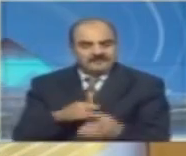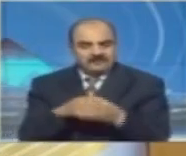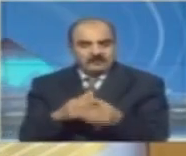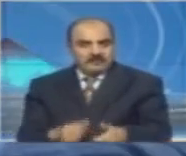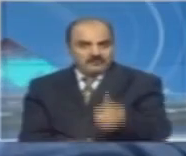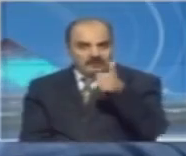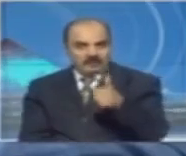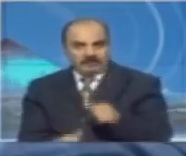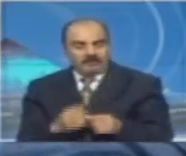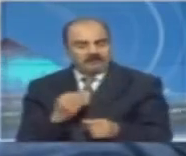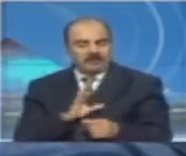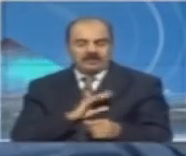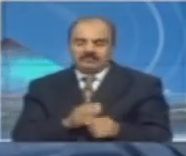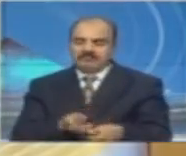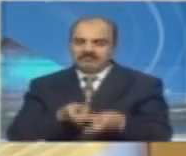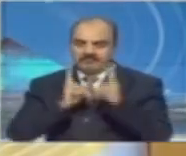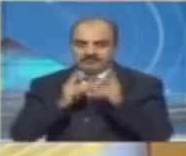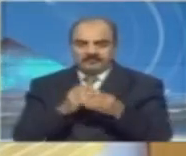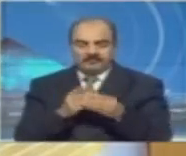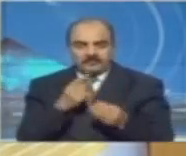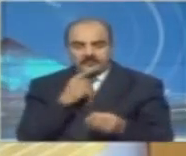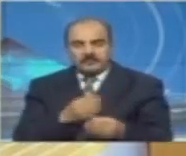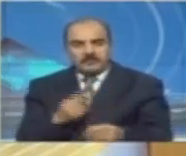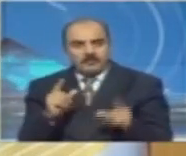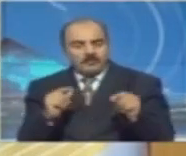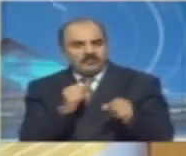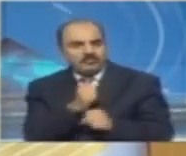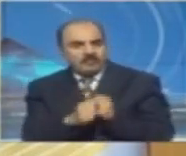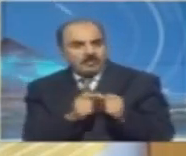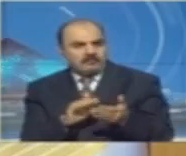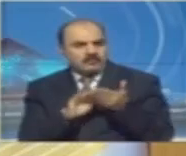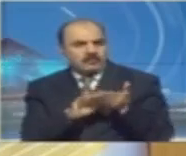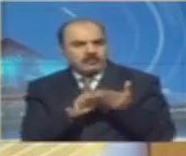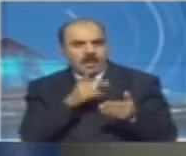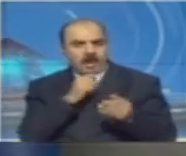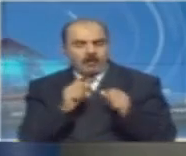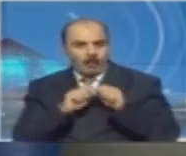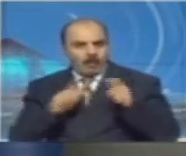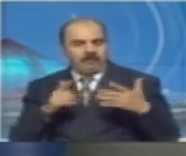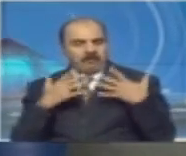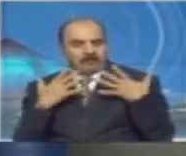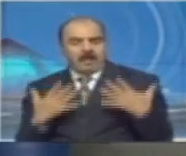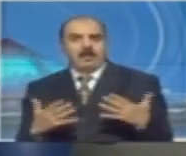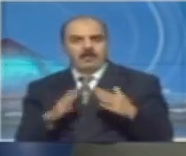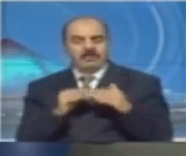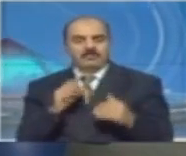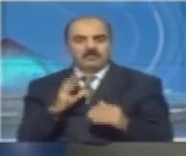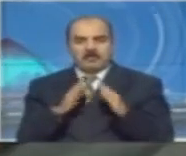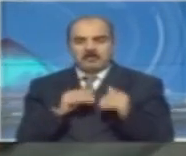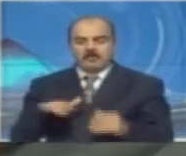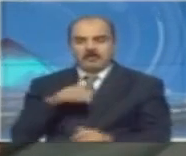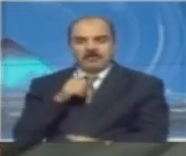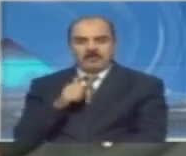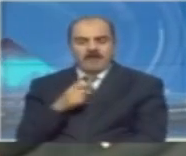لكليه الطب بالقوات المسلحه مفيدا بتميزهم ومساهمتهم في اظهار النموذج المشرف للشباب المصري